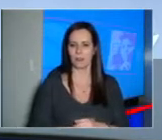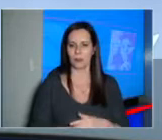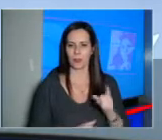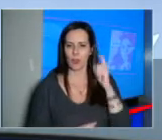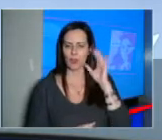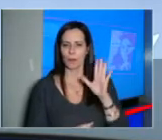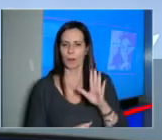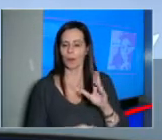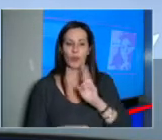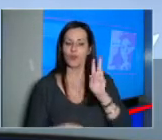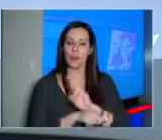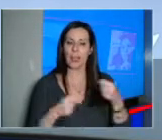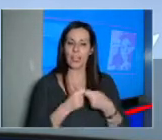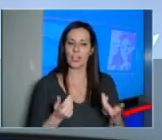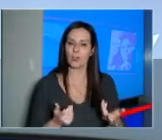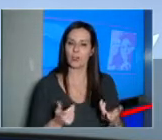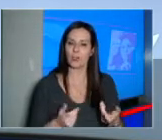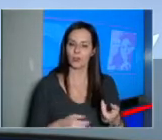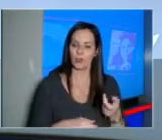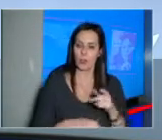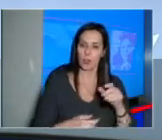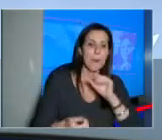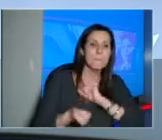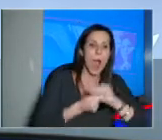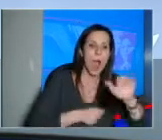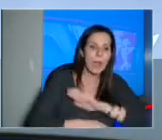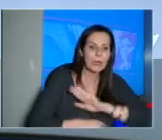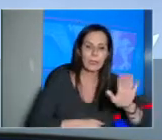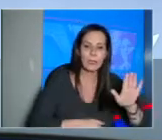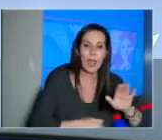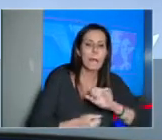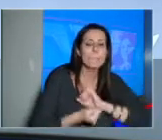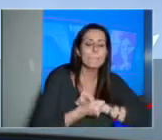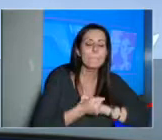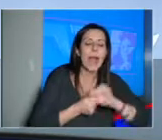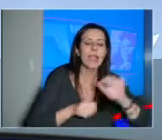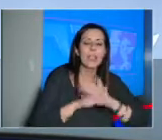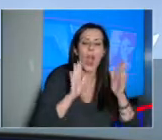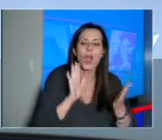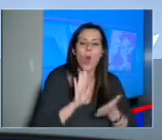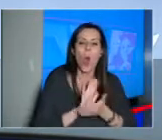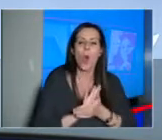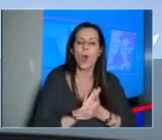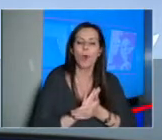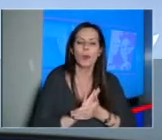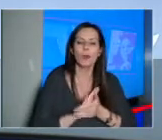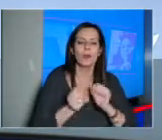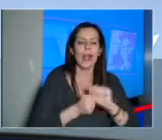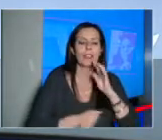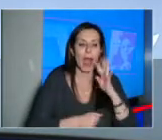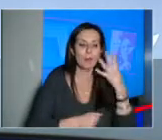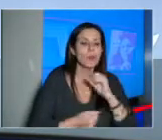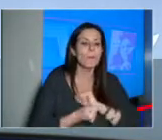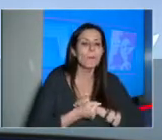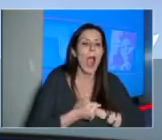שמרתי איתם על קשר. כאילו... לא, מחקתי אותם. מחקתי את הכל, את כל ארבע שנים